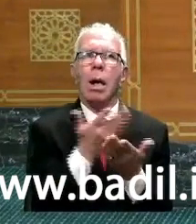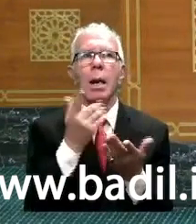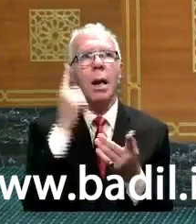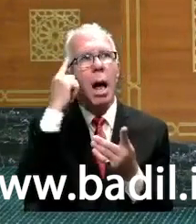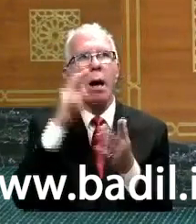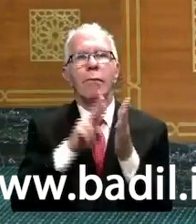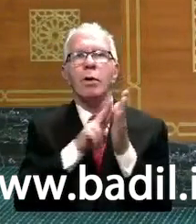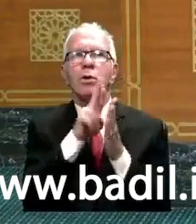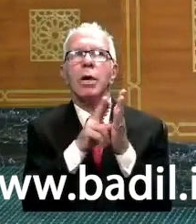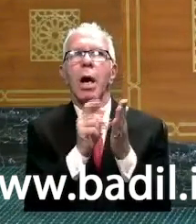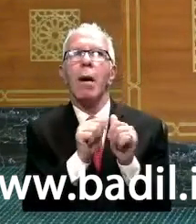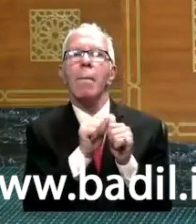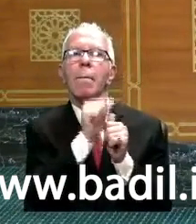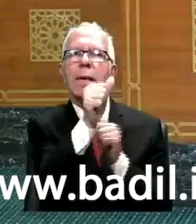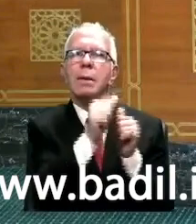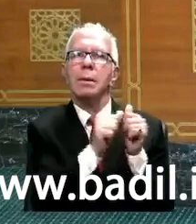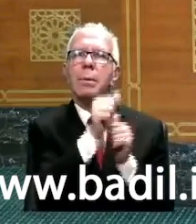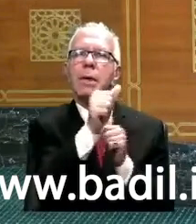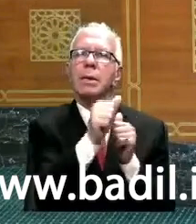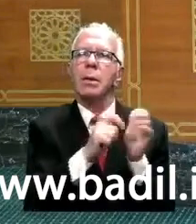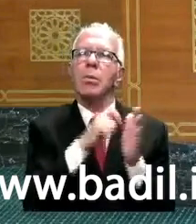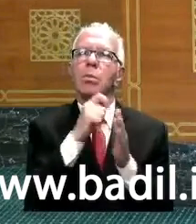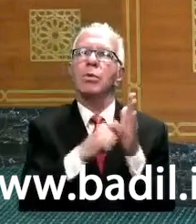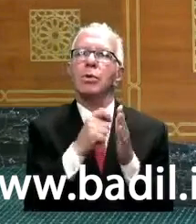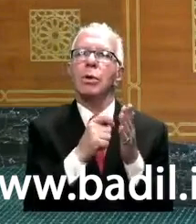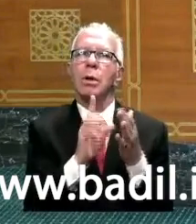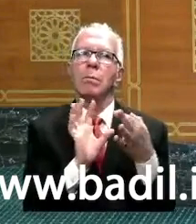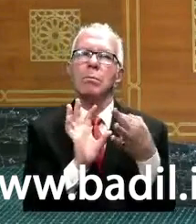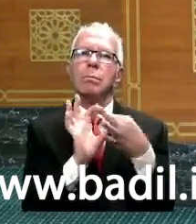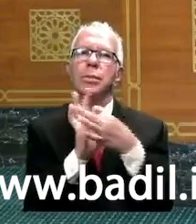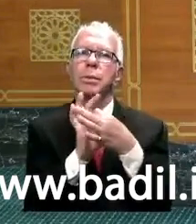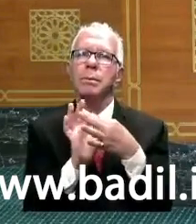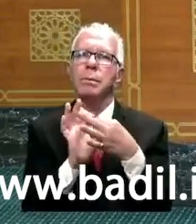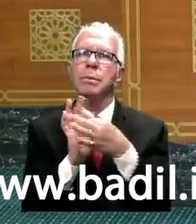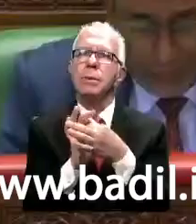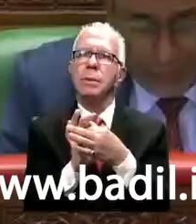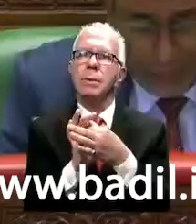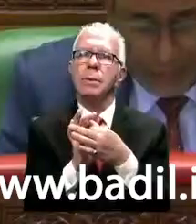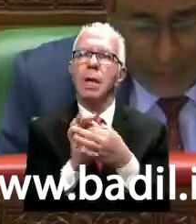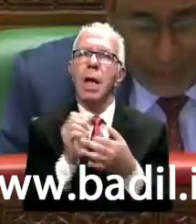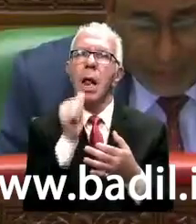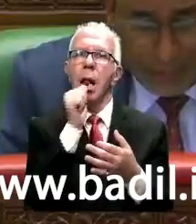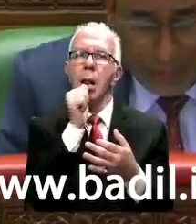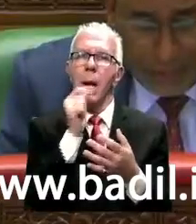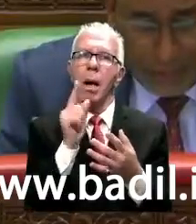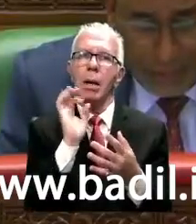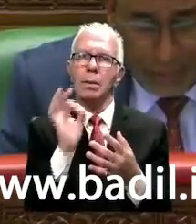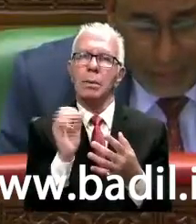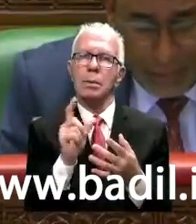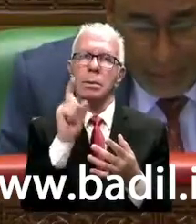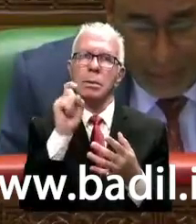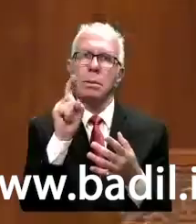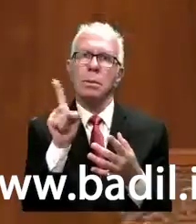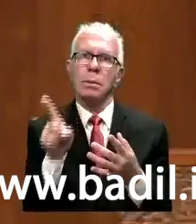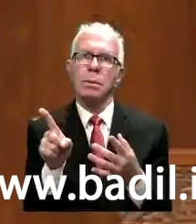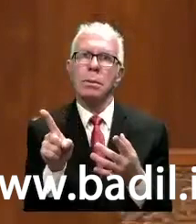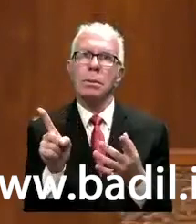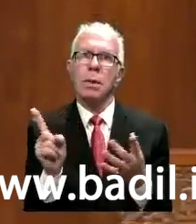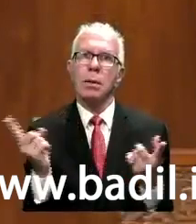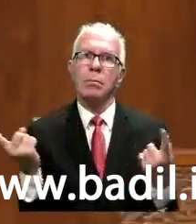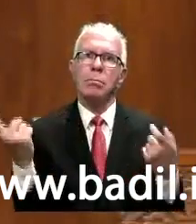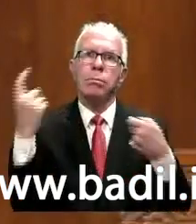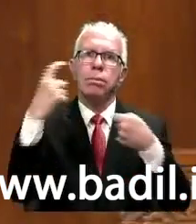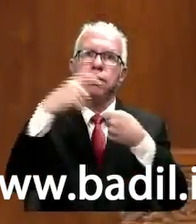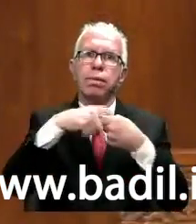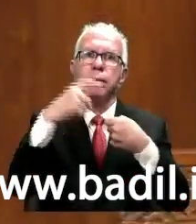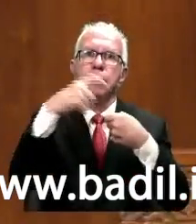الترابي من خلال تفعيل مشاريع الربط بين المنظومات المائيه عبر مختلف ووعي